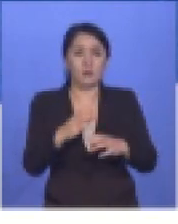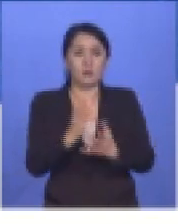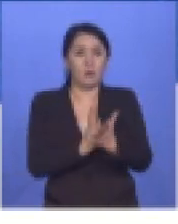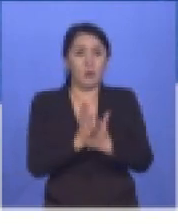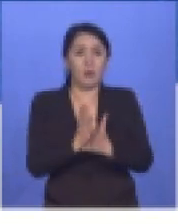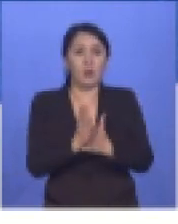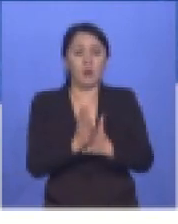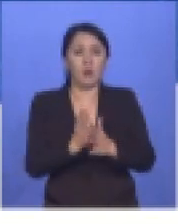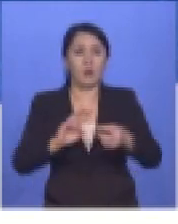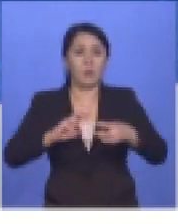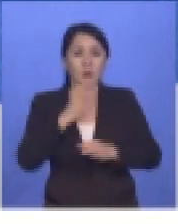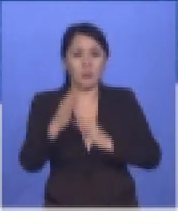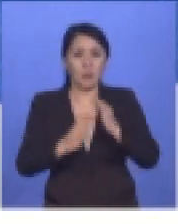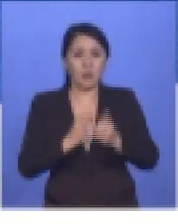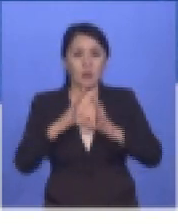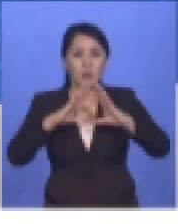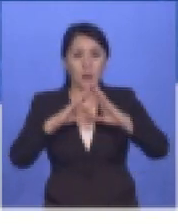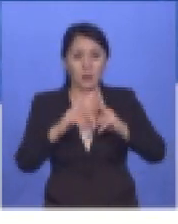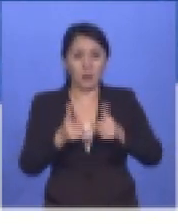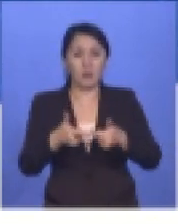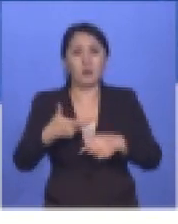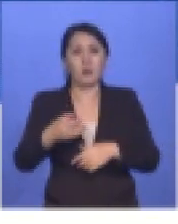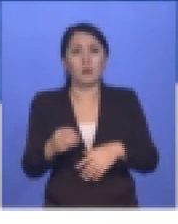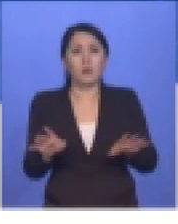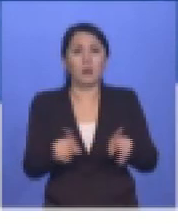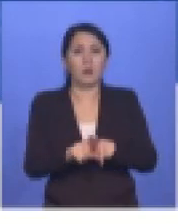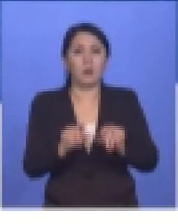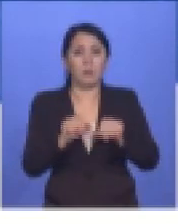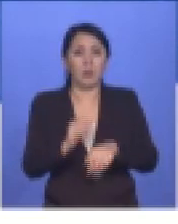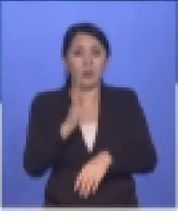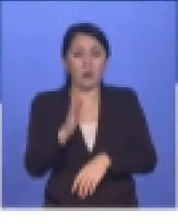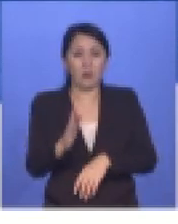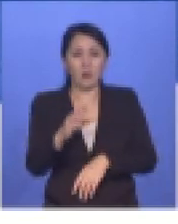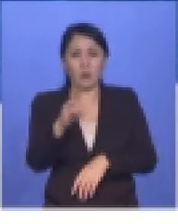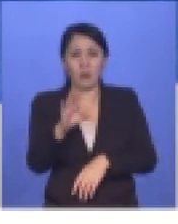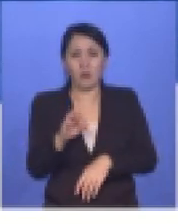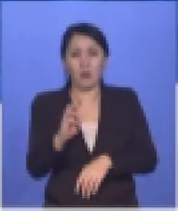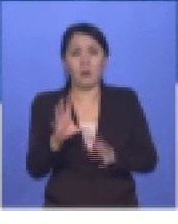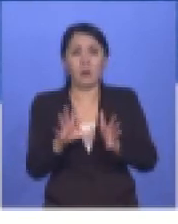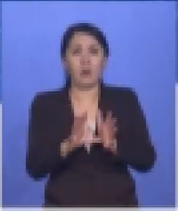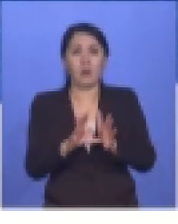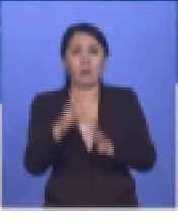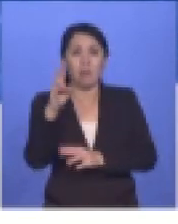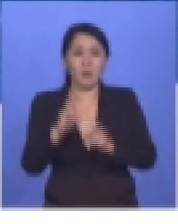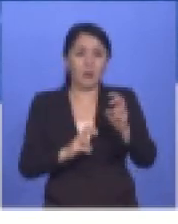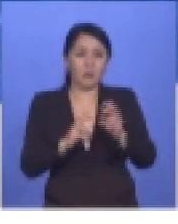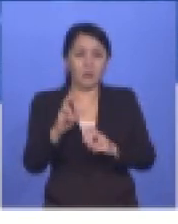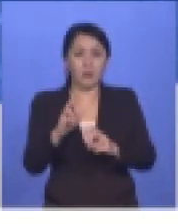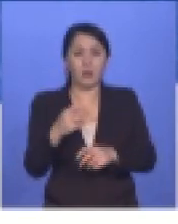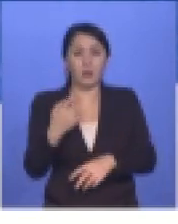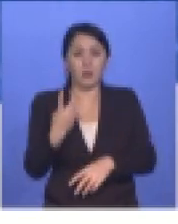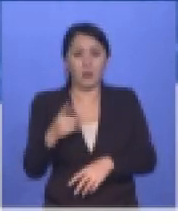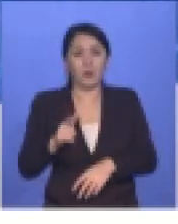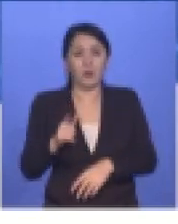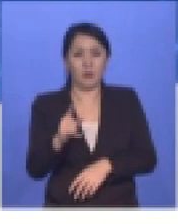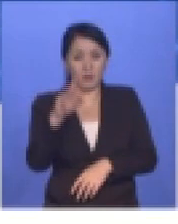геосаяси ахуалға дейін сөз қылып әлемде қай кезде тепе-теңдік орнайтынын айтқан. Әрі атом электр станциясына қатысты ойын жеткізіп, екі